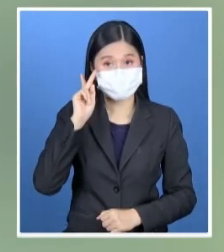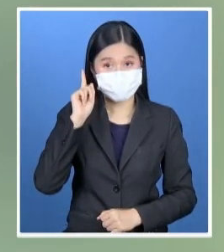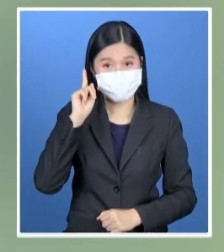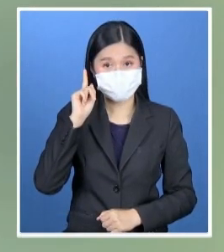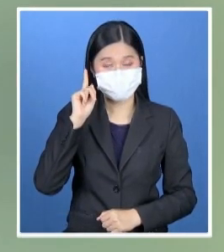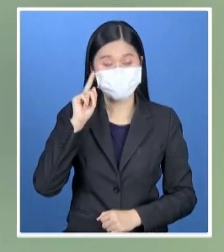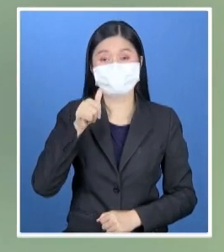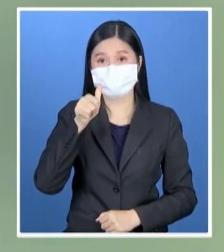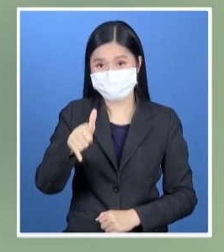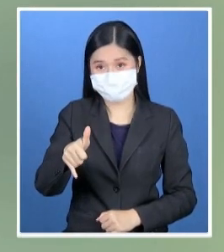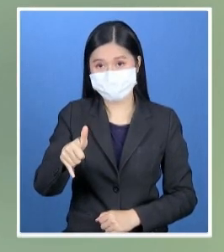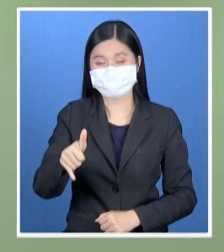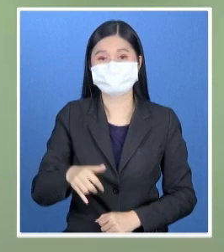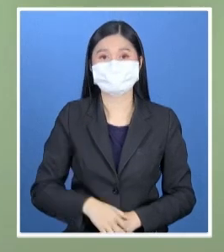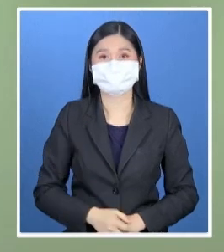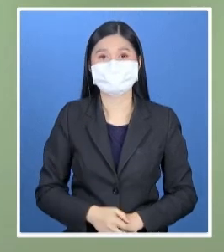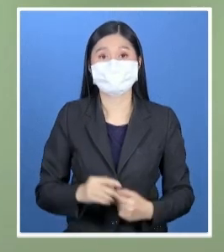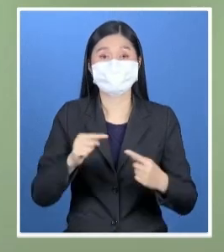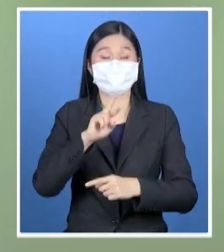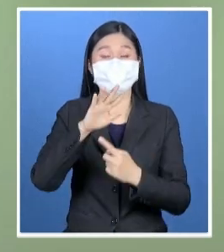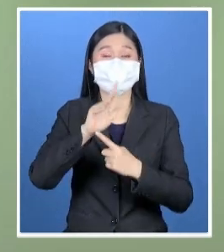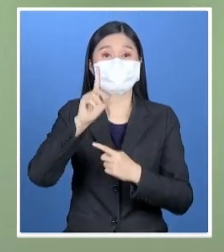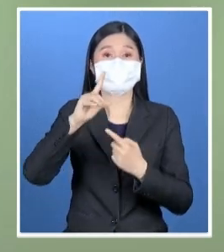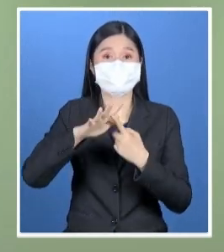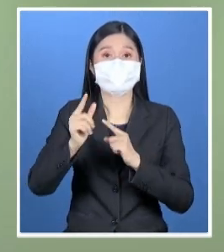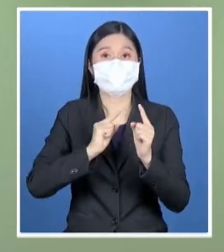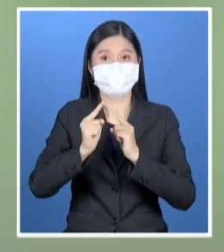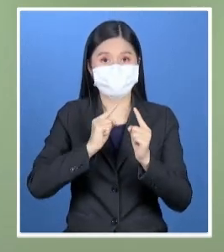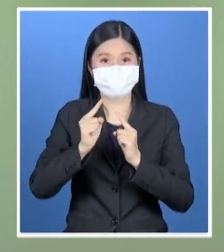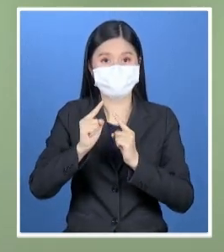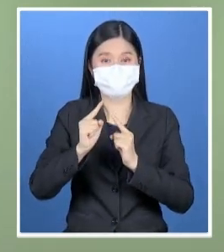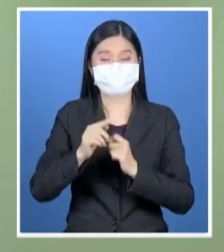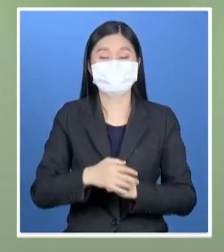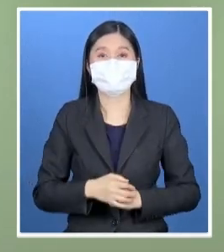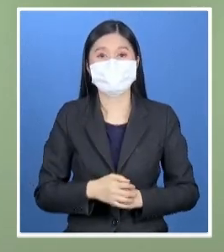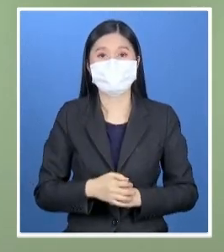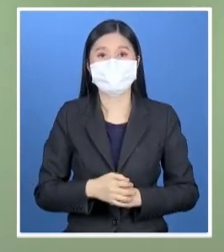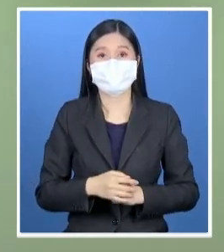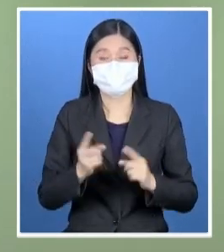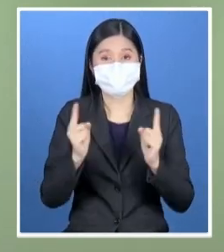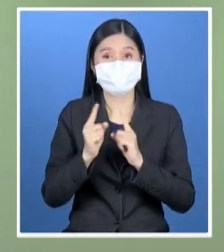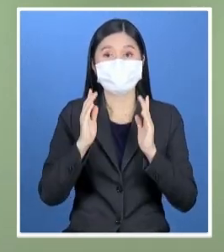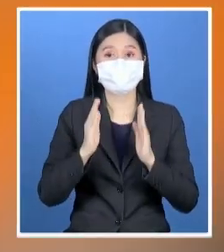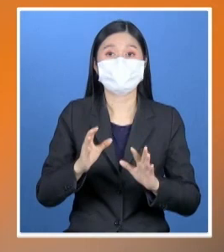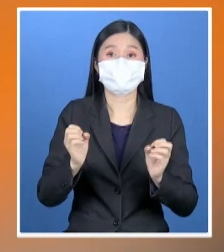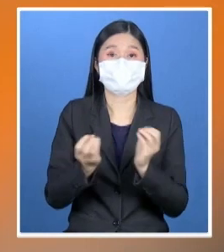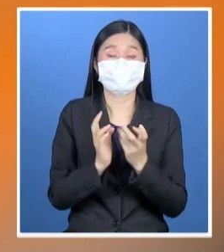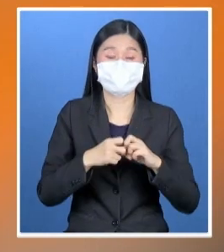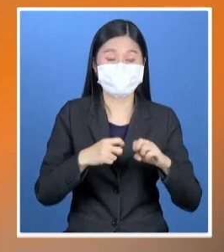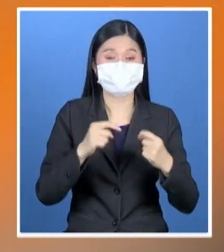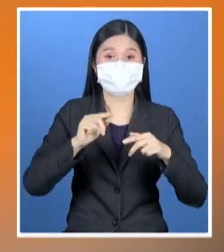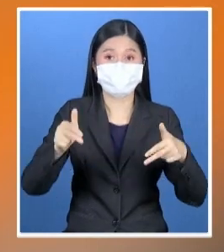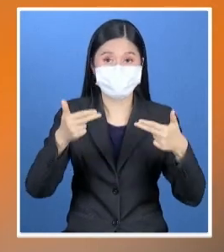านะคุณมะเดี่ยวลงพื้นที่แยกรัชดาตัดสุทธิสารพูดคุยกับทางด้านของผู้เสียหายทางวิดีโอคอลนะ